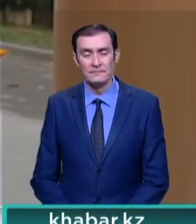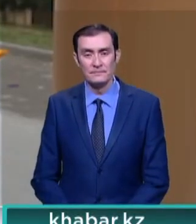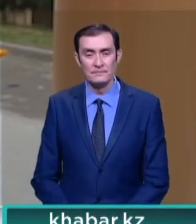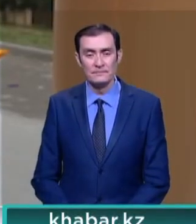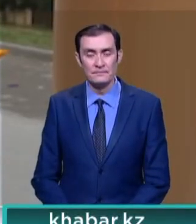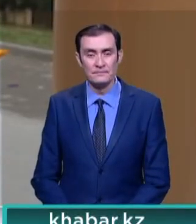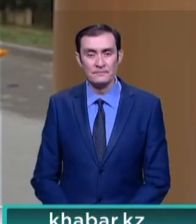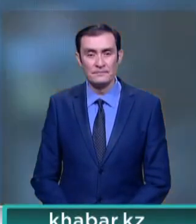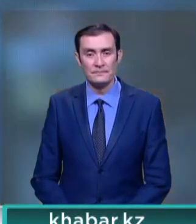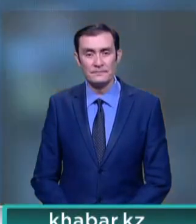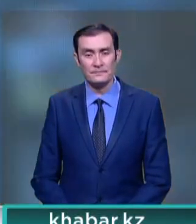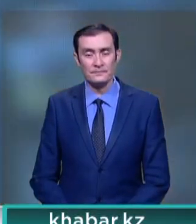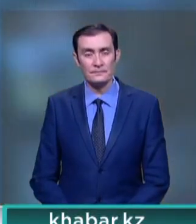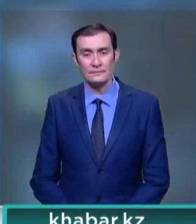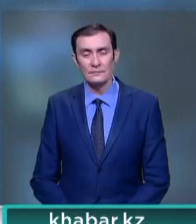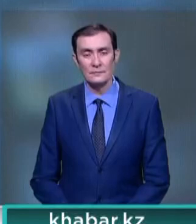Азербайджан, Баку.